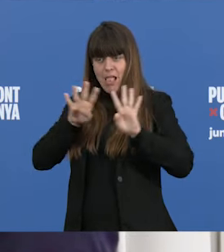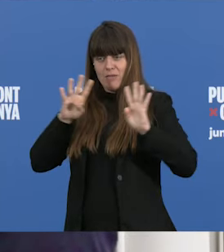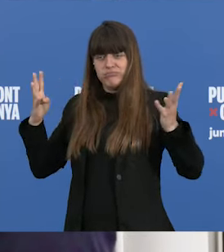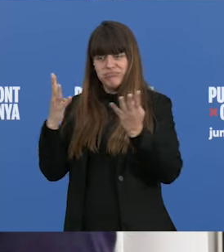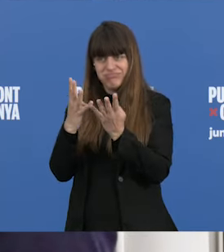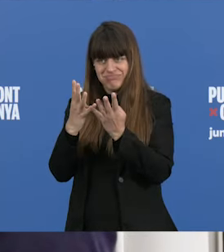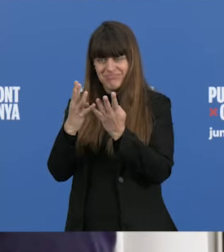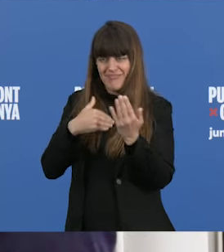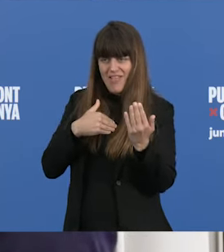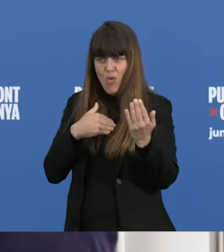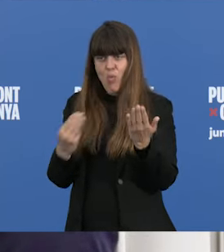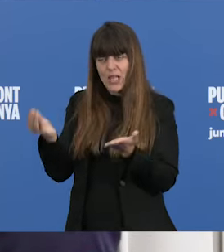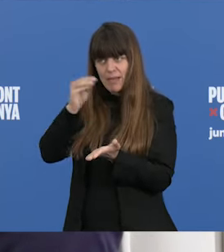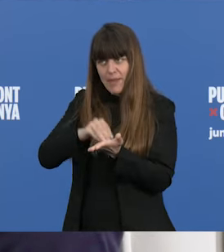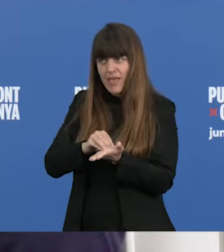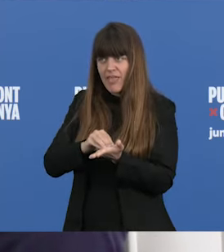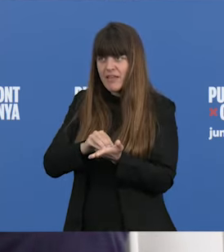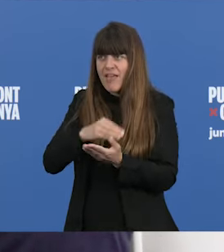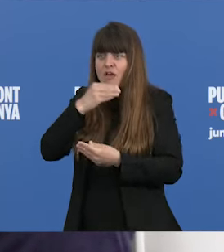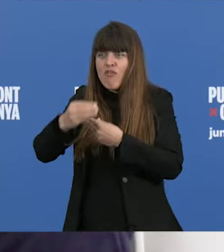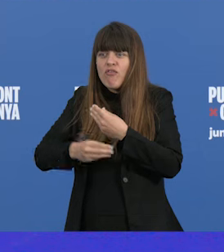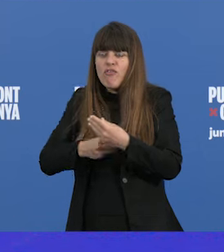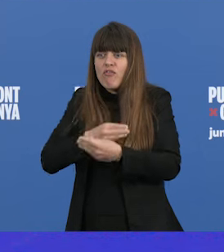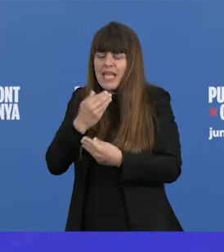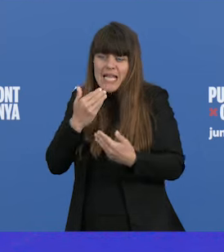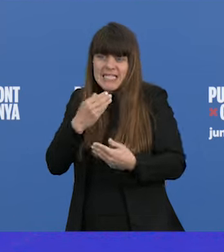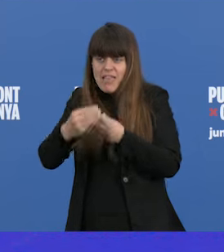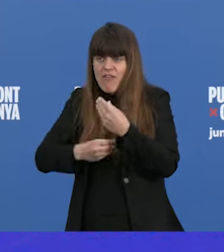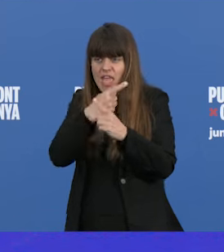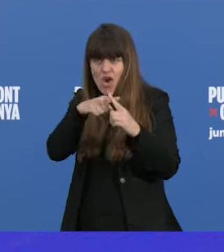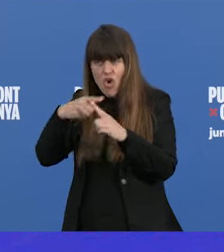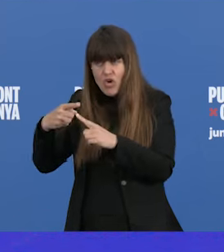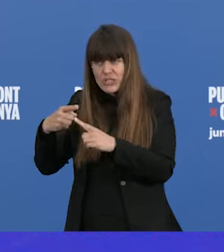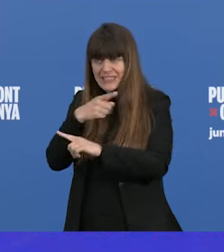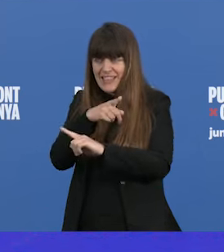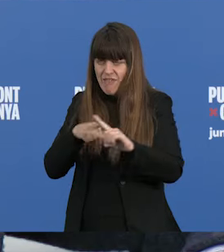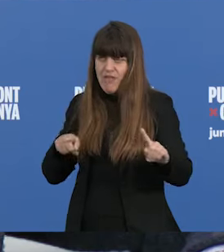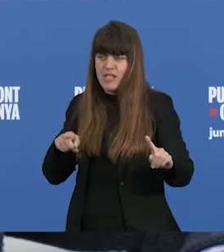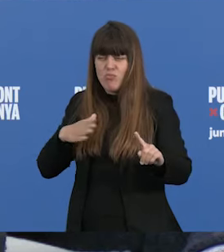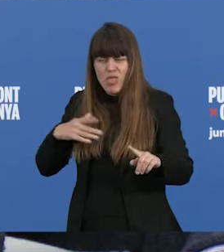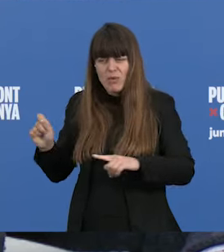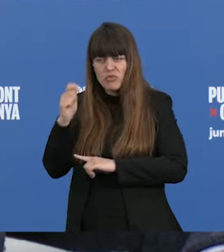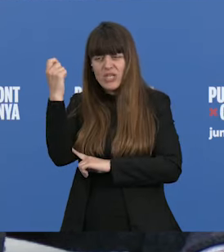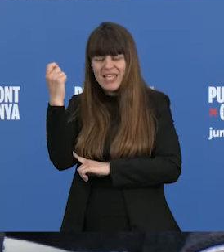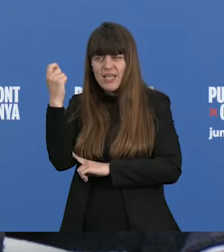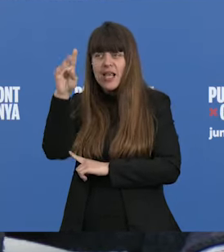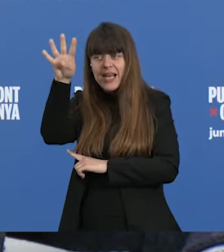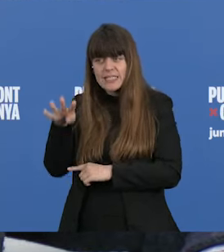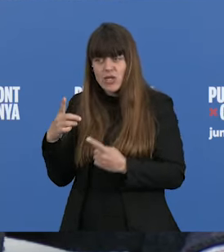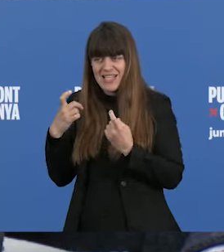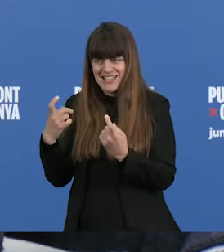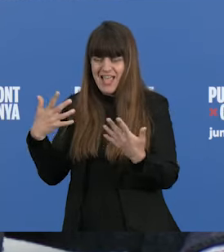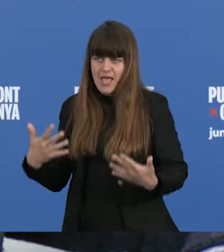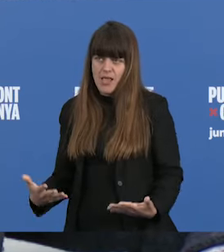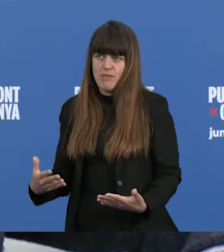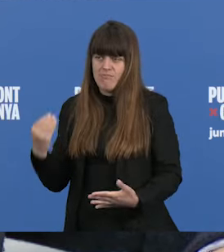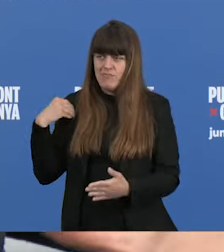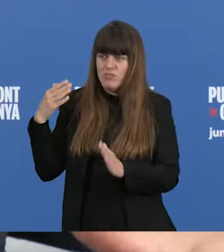vaig aconseguir tornar a ballar una sardana. Només fent les coses d'una altra manera podem aconseguir el que Catalunya